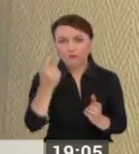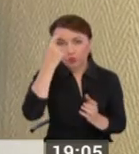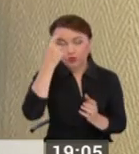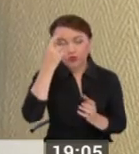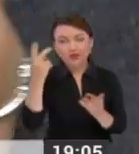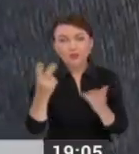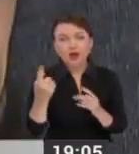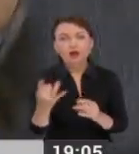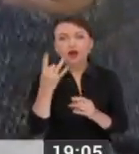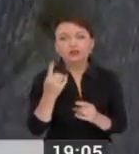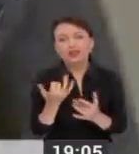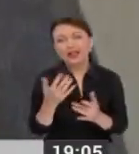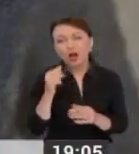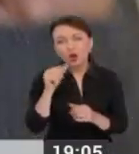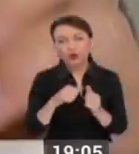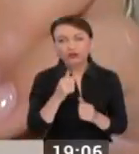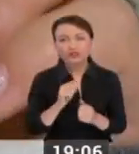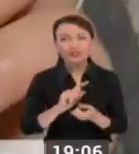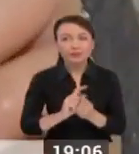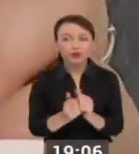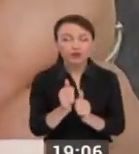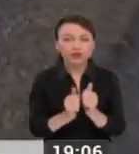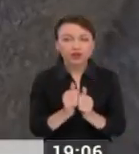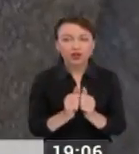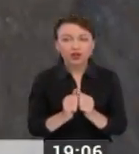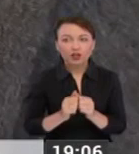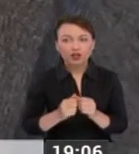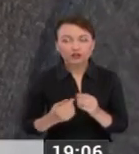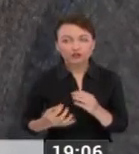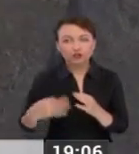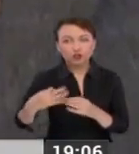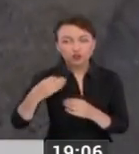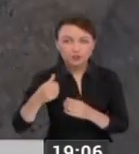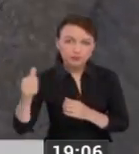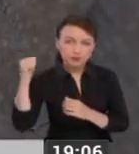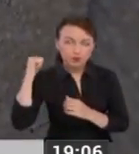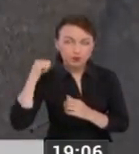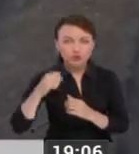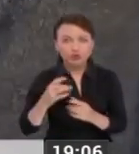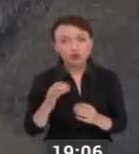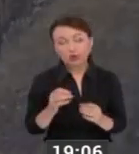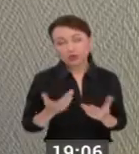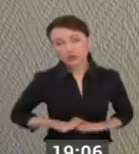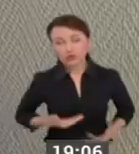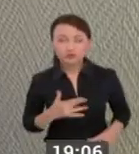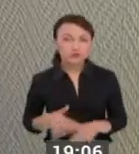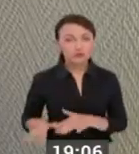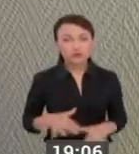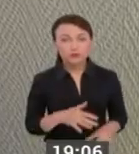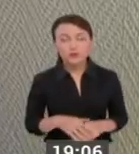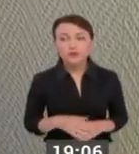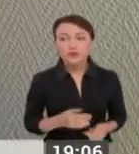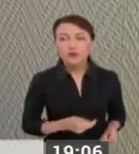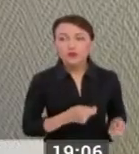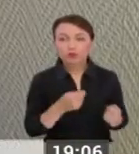лише раз на кілька років замінювати генератор, вшити під ключицею. І дівчина веде повноцінне життя. Привезли мене,